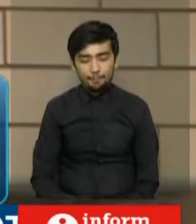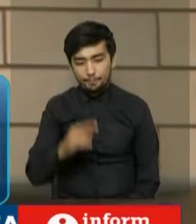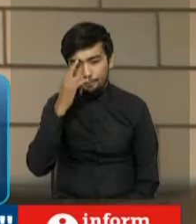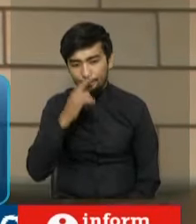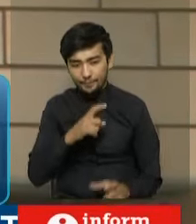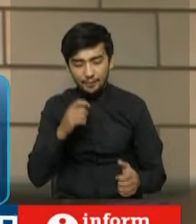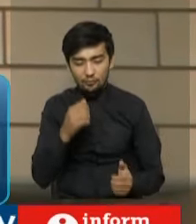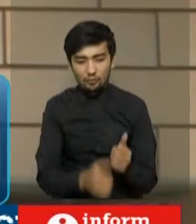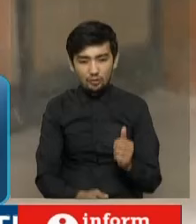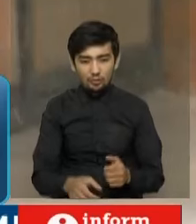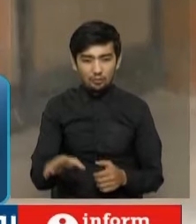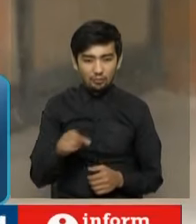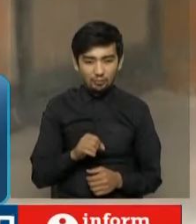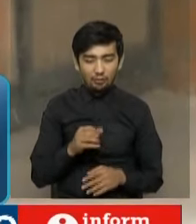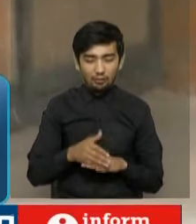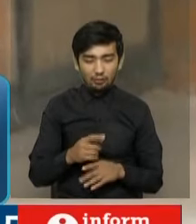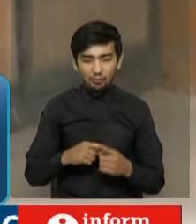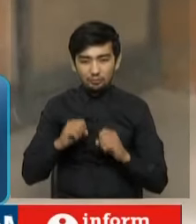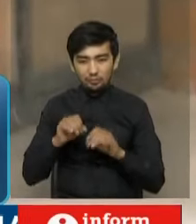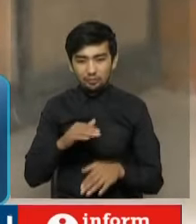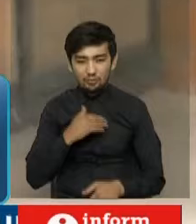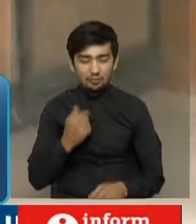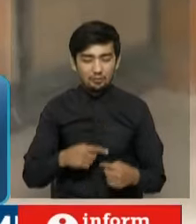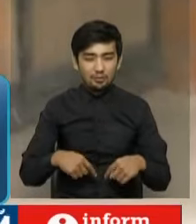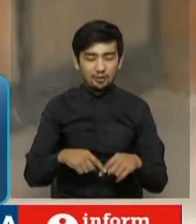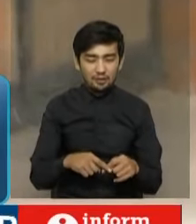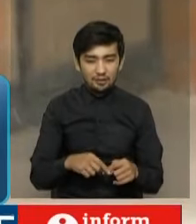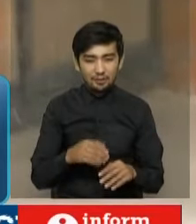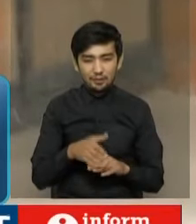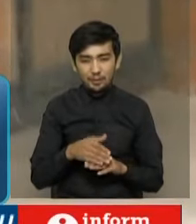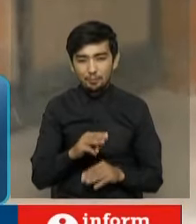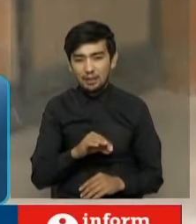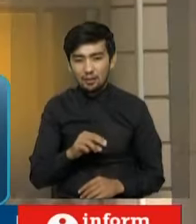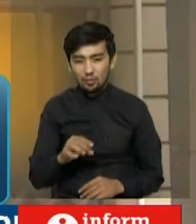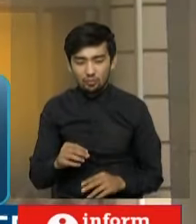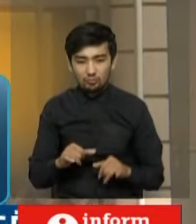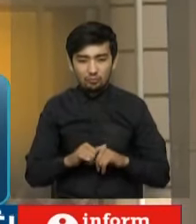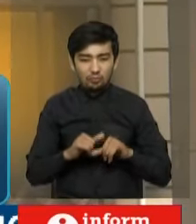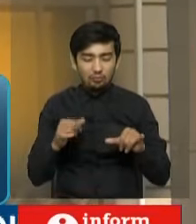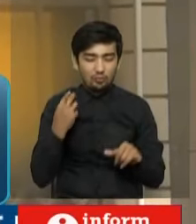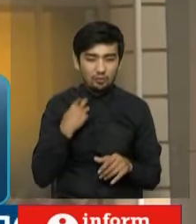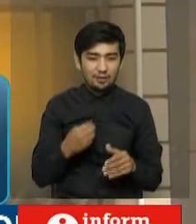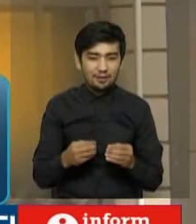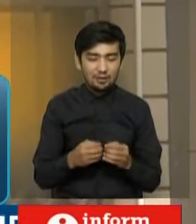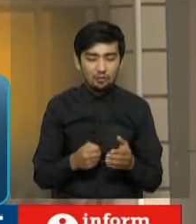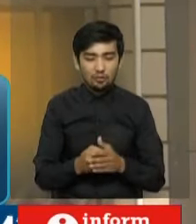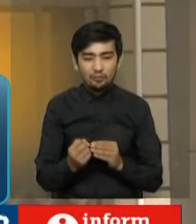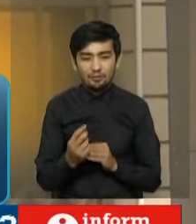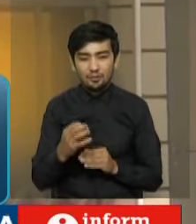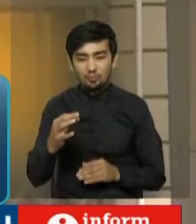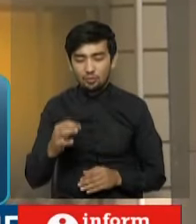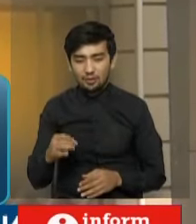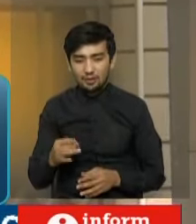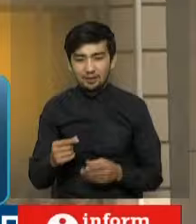Казахстанцы все чаще не возвращают кредиты микрофинансовым организациям. Доля просроченных займов выросла с 10 до 15%. В